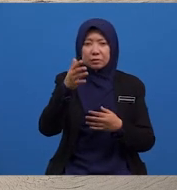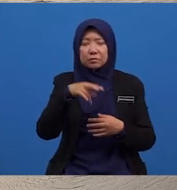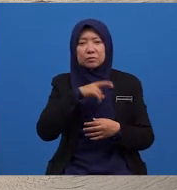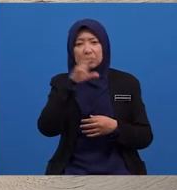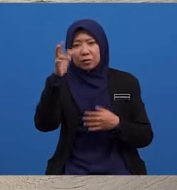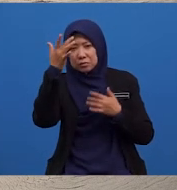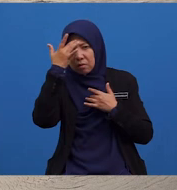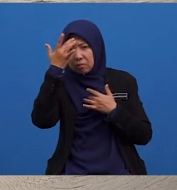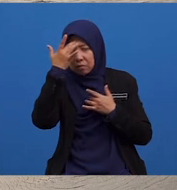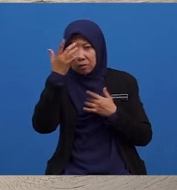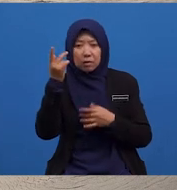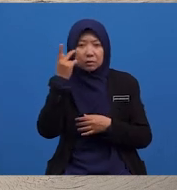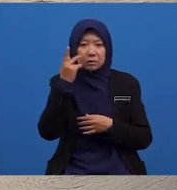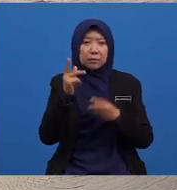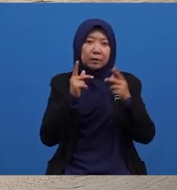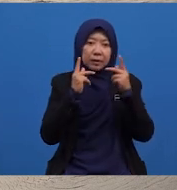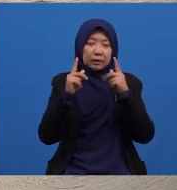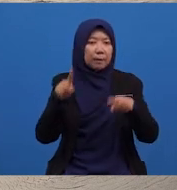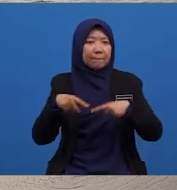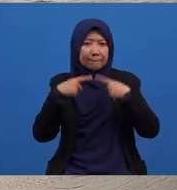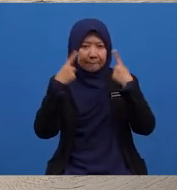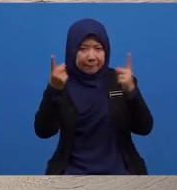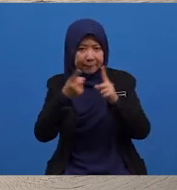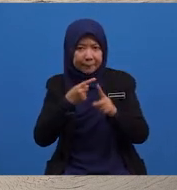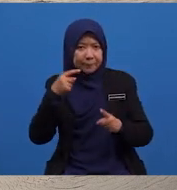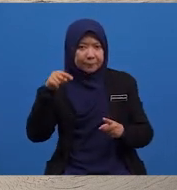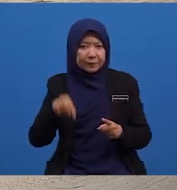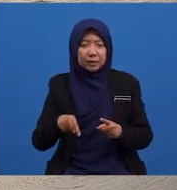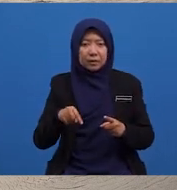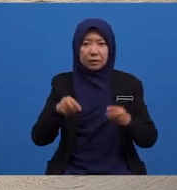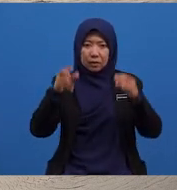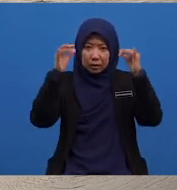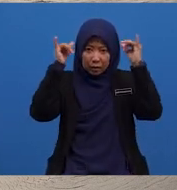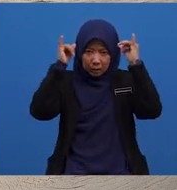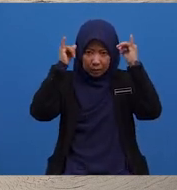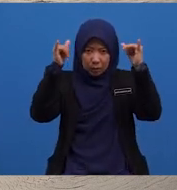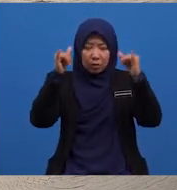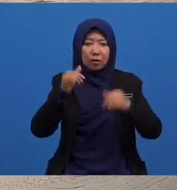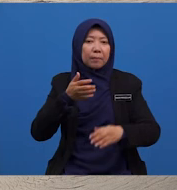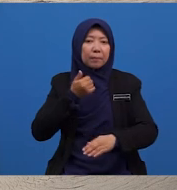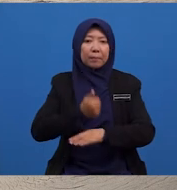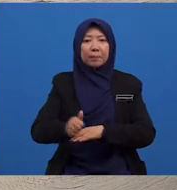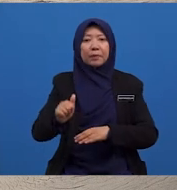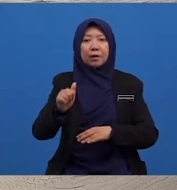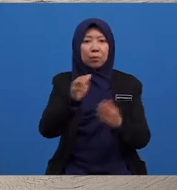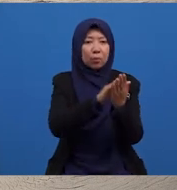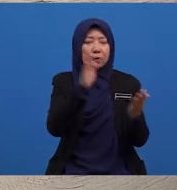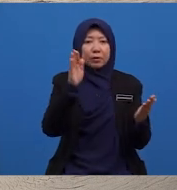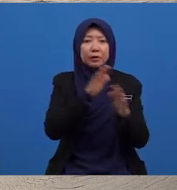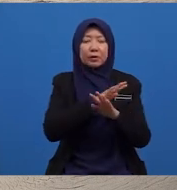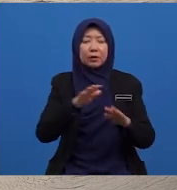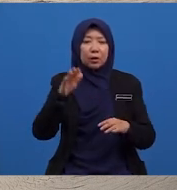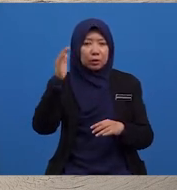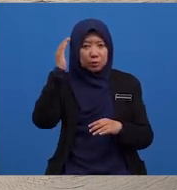kesakitan. Sang kancil berkata, "Pergilah dari sini sang kerbau dan biarkan sang buaya ini yang tidak